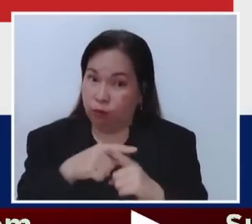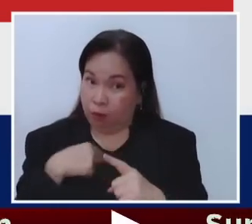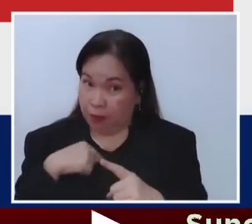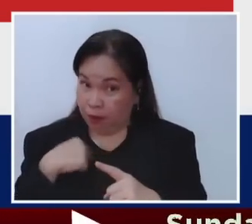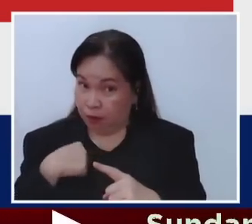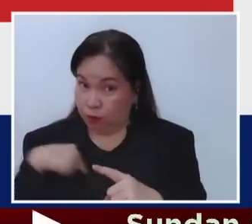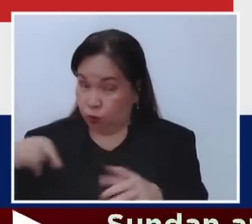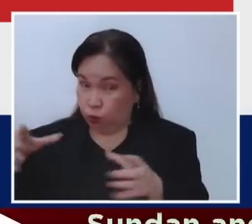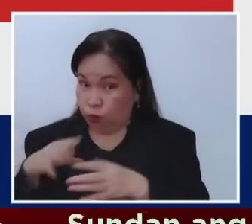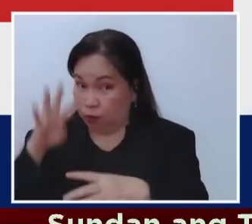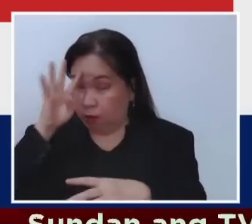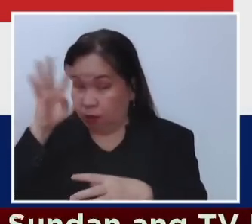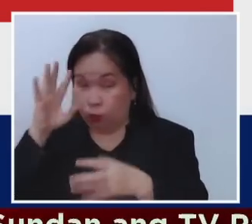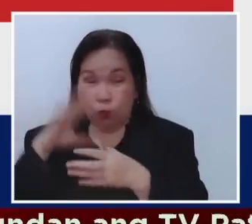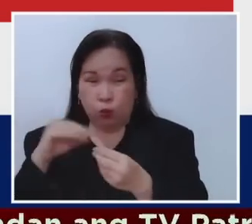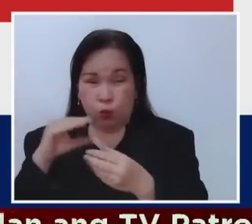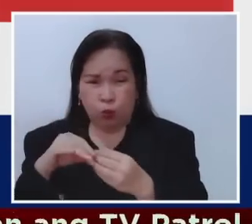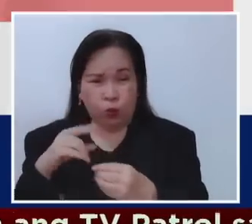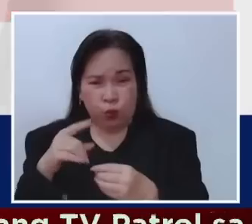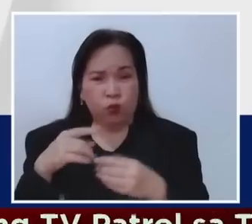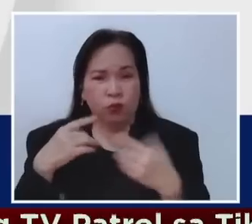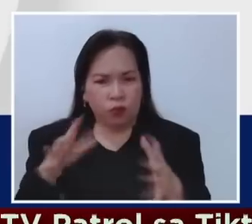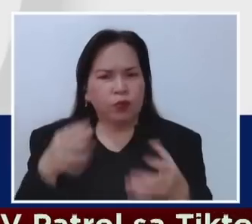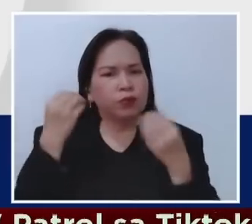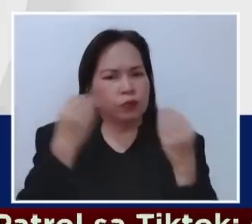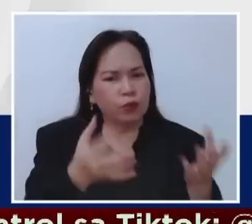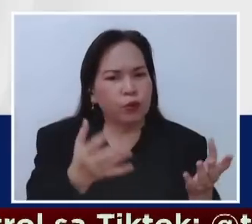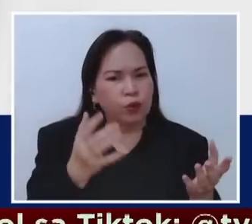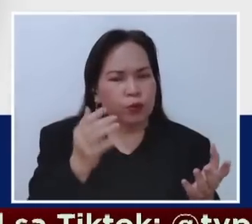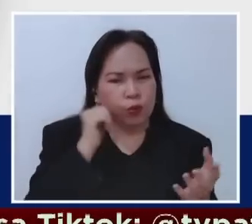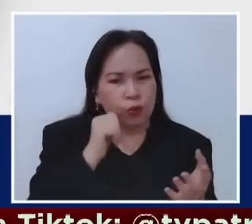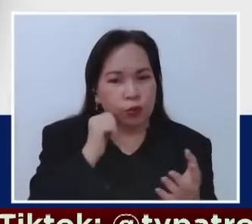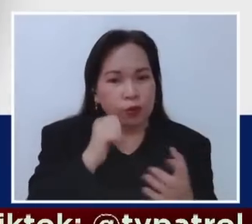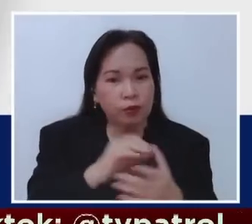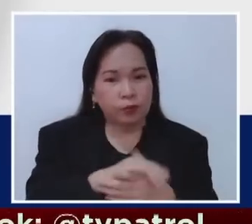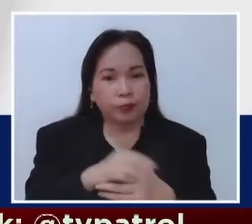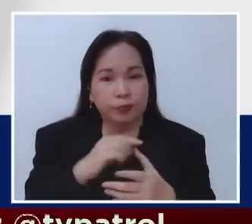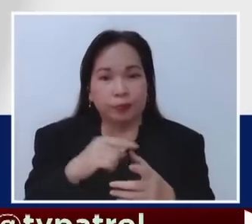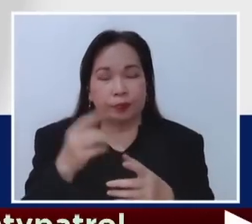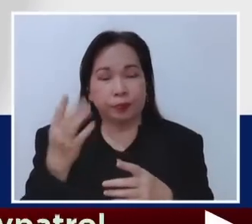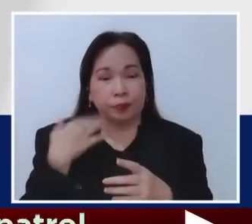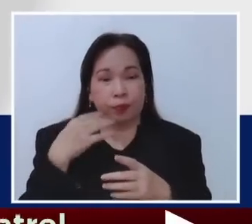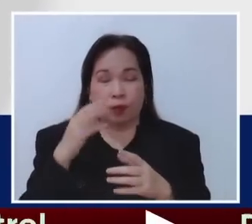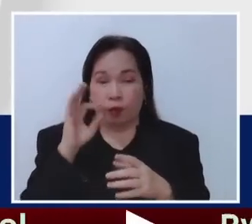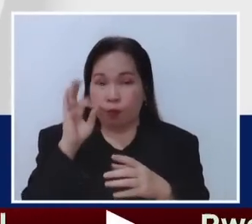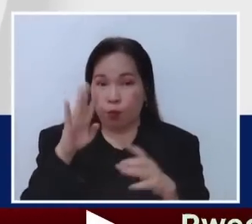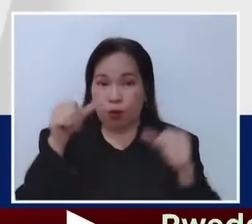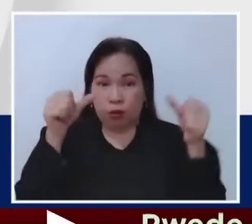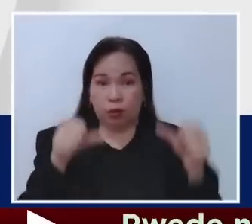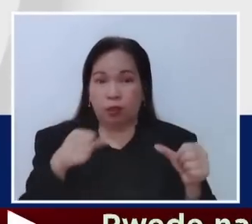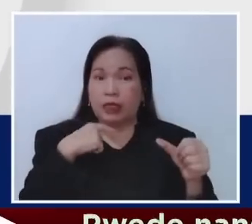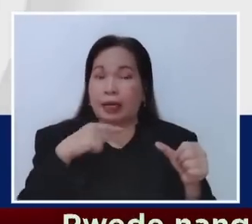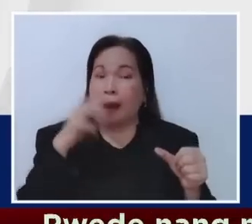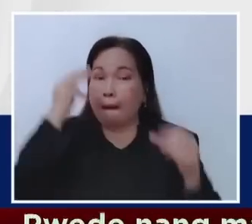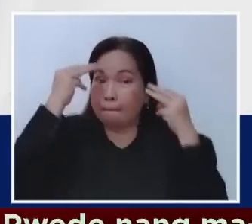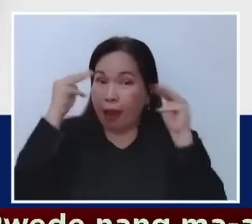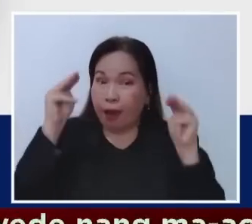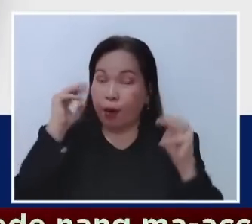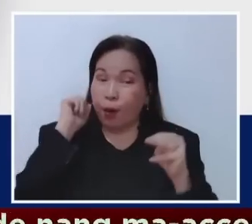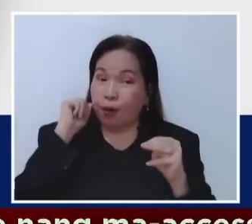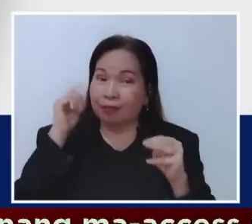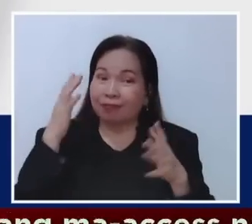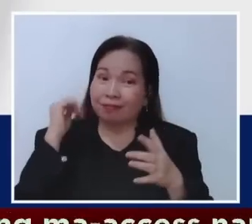hindi. Dahil dati pa po namin ito nire-reklamo. Sa isang Facebook post, inihayag ni Mayor Janice Degamo ang pagkadismaya niya